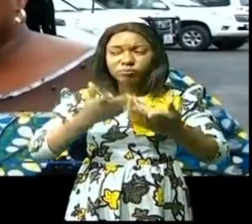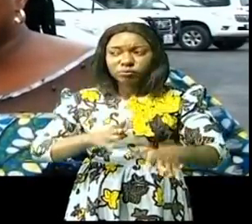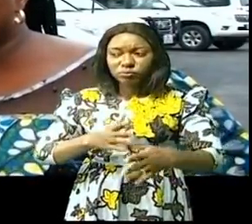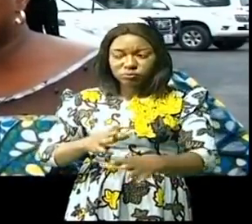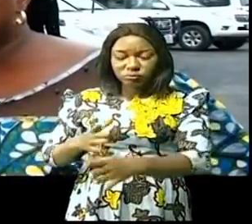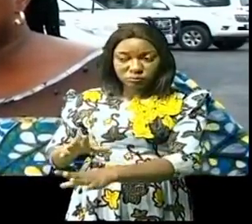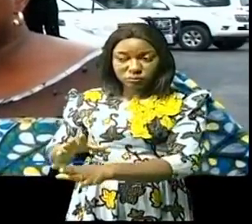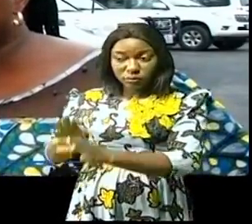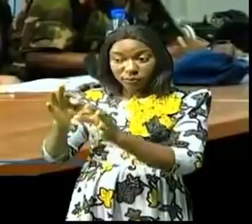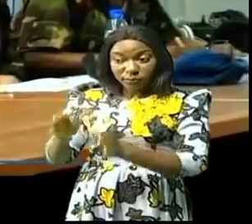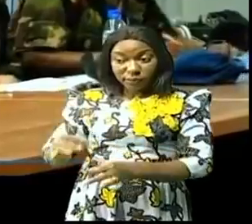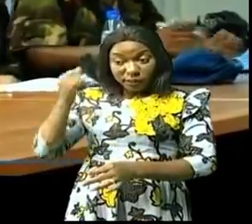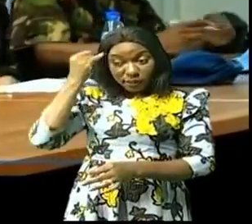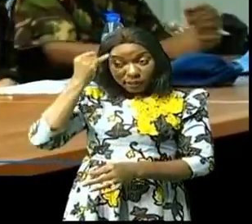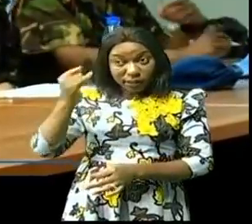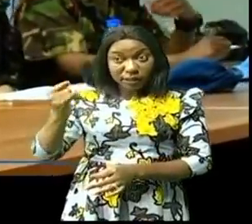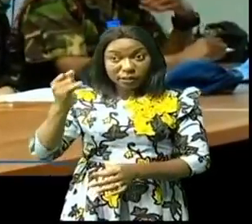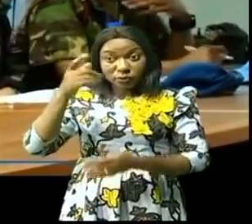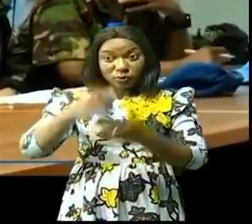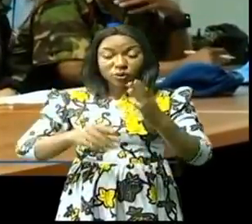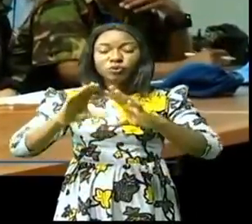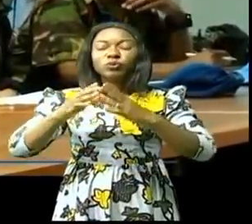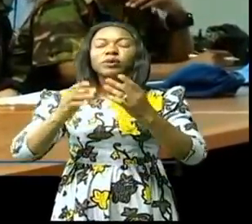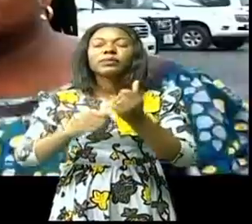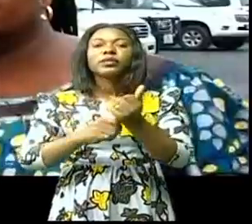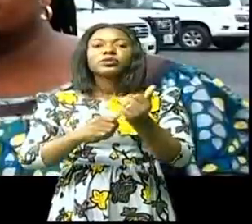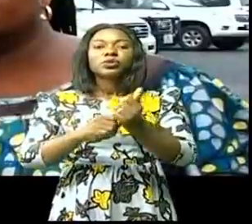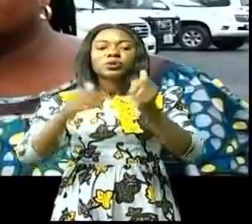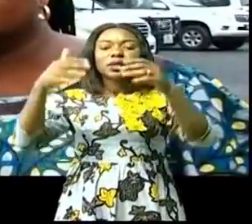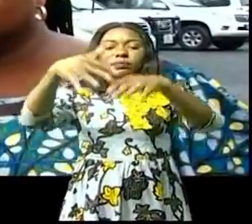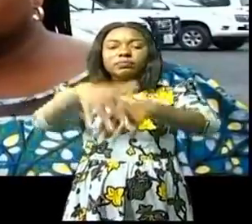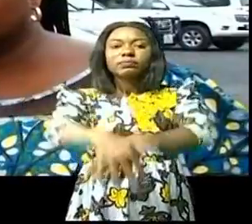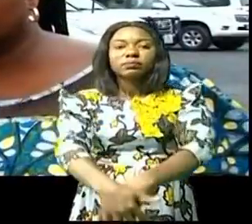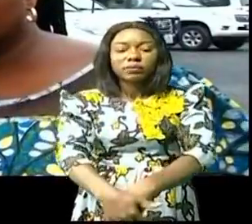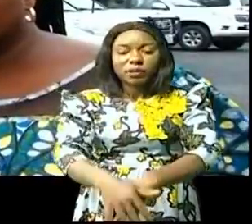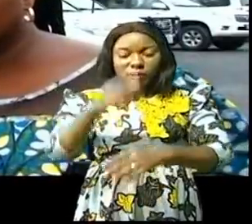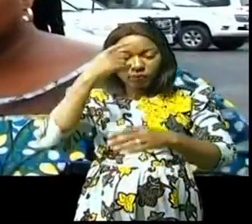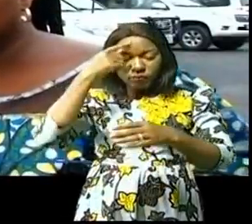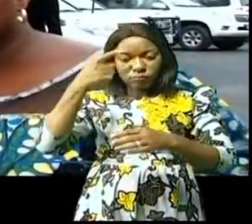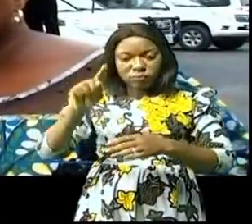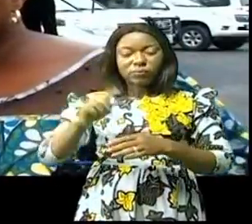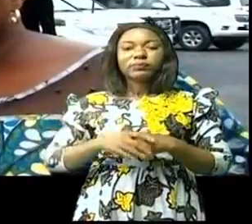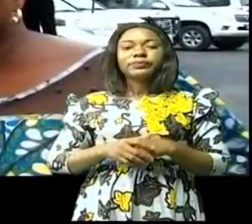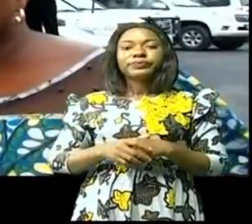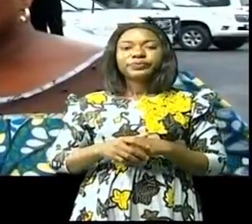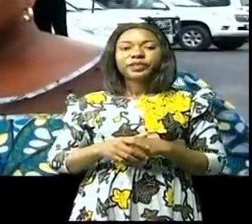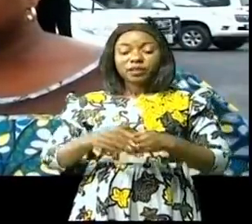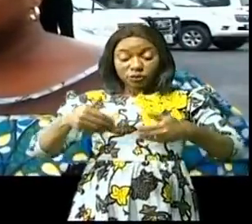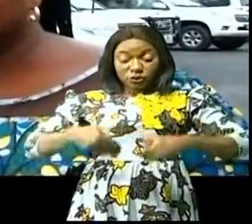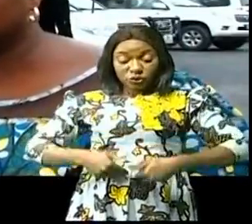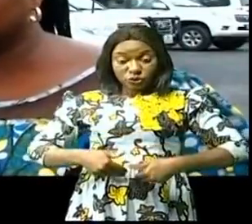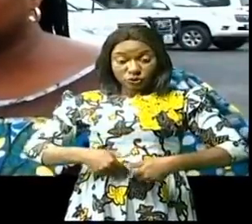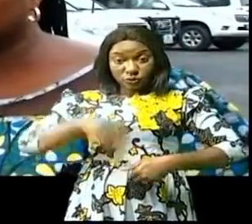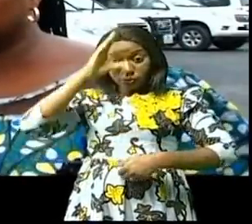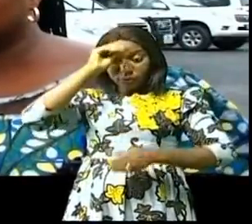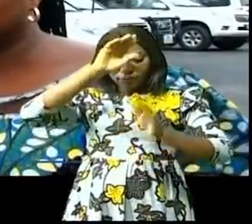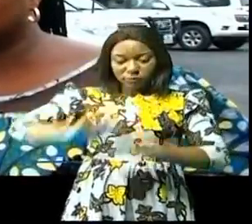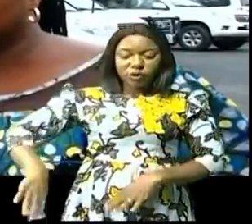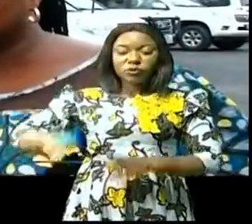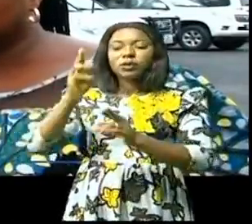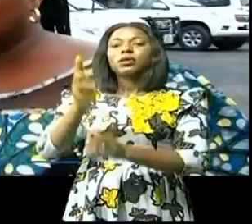son initiative, c'est de voir comment tout le monde peut s'impliquer pour que ces jeunes déposent les